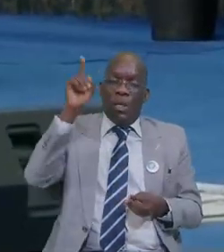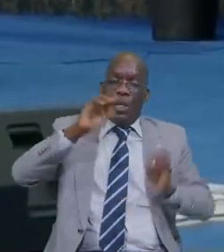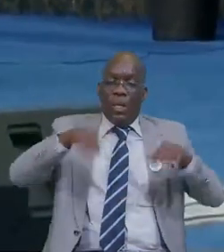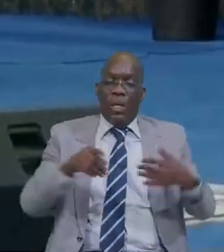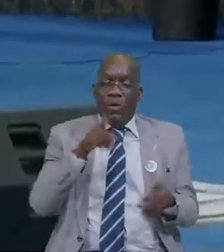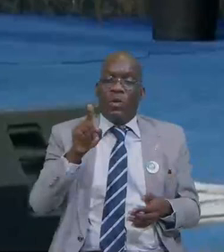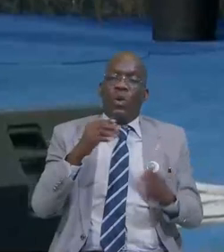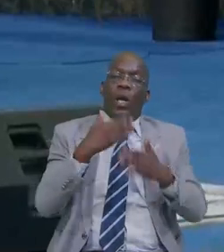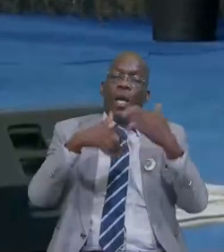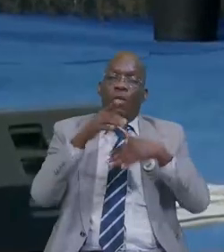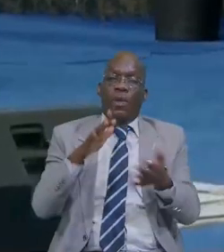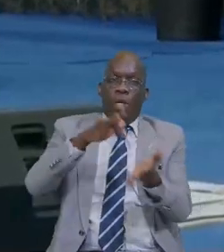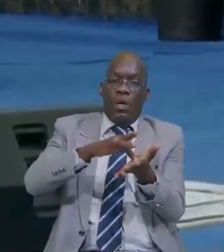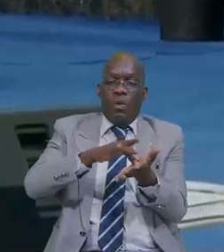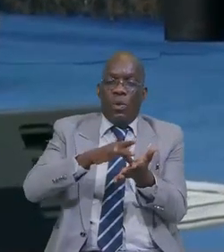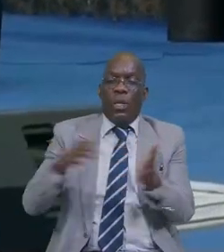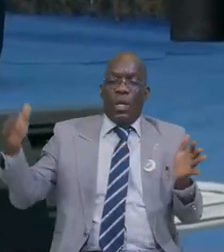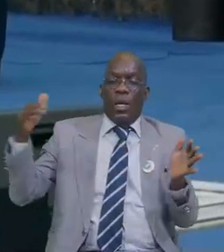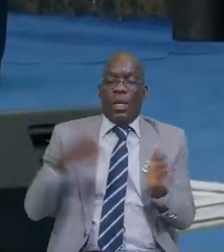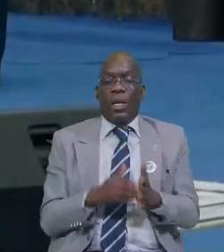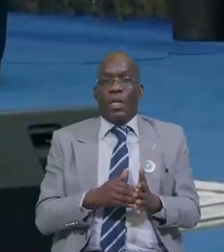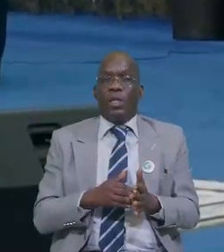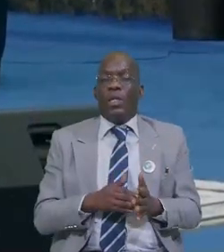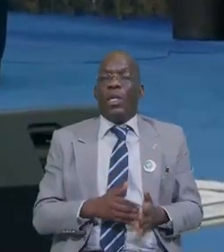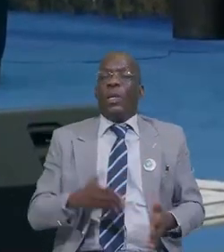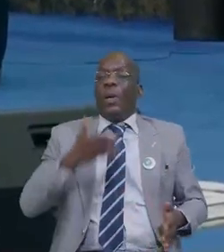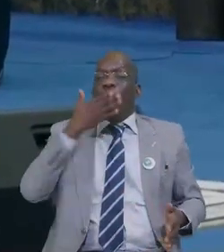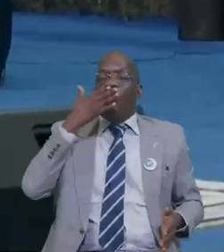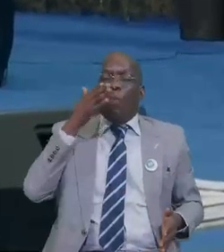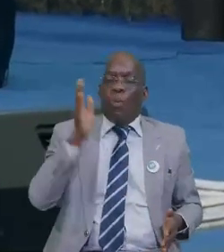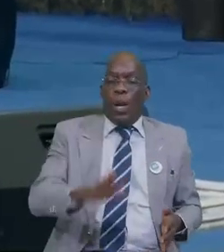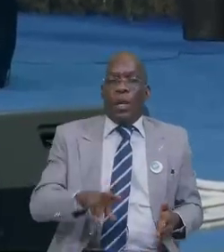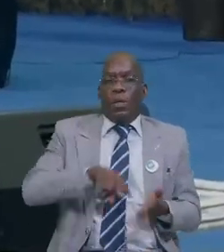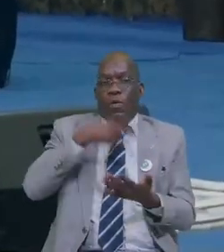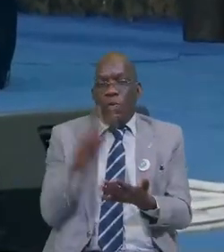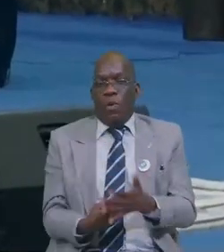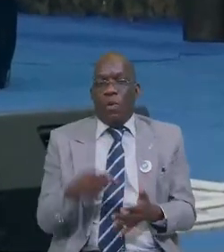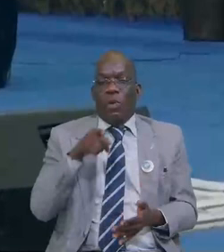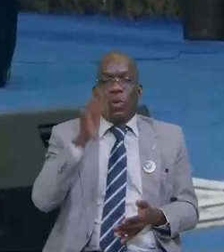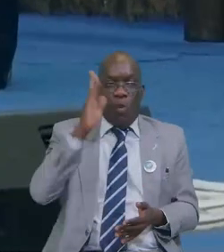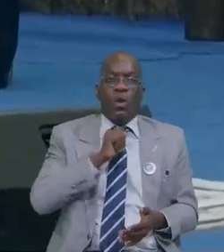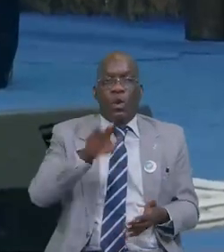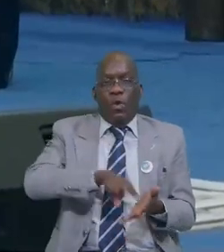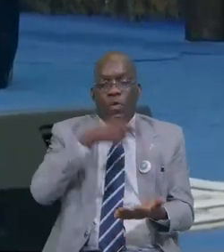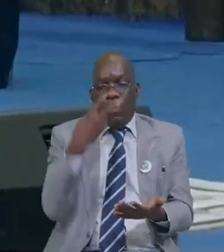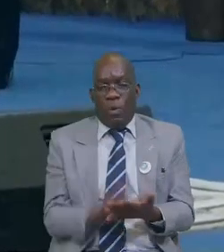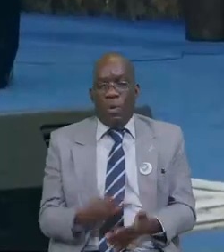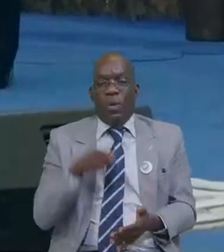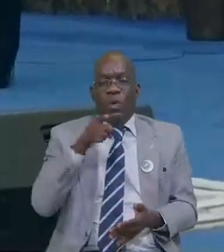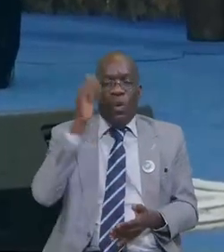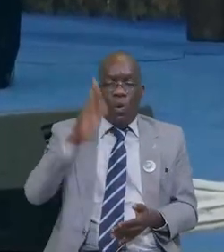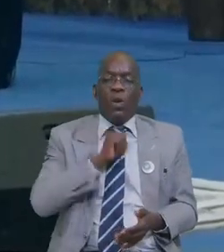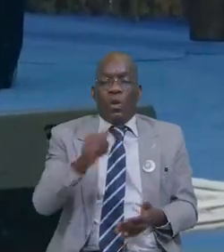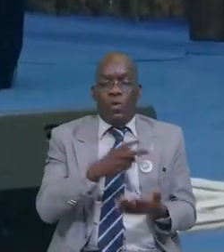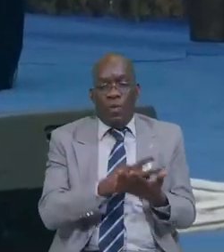te fait ce vaccin céleste contre les chutes fatales. Tu ne vas plus tomber. Tu